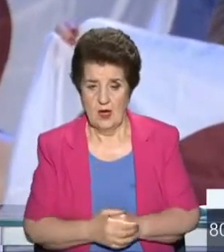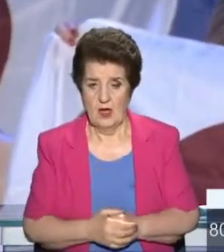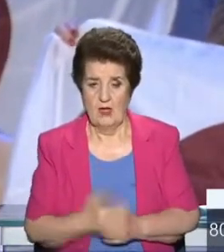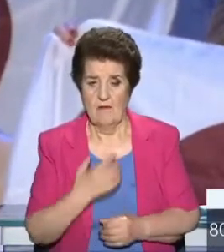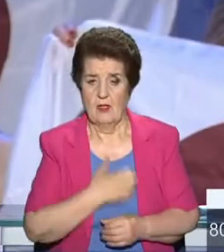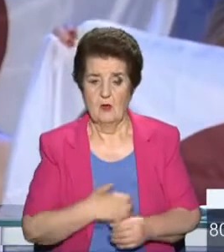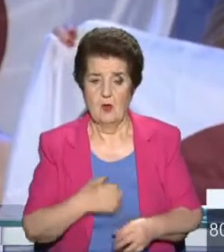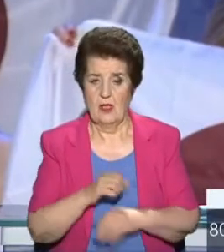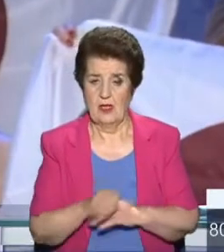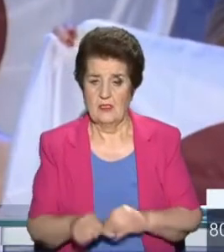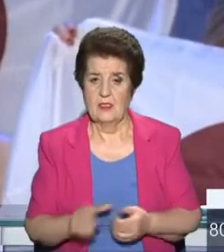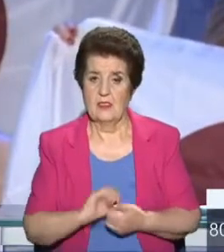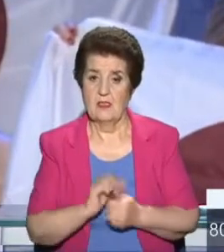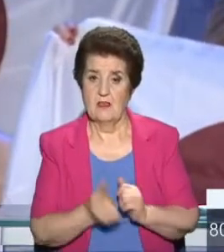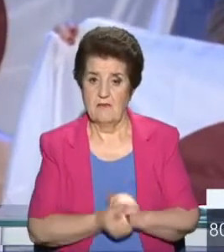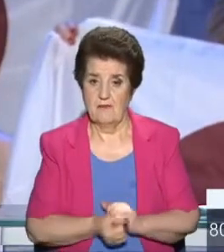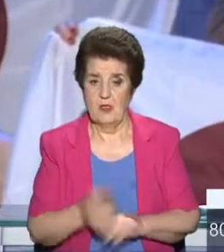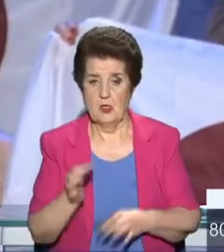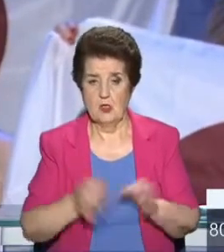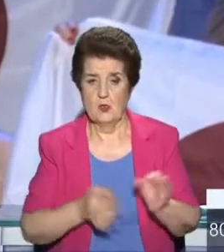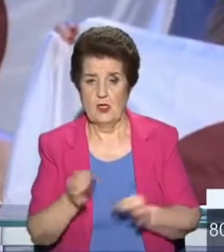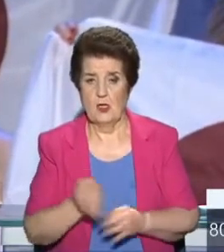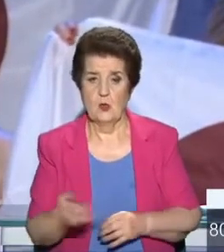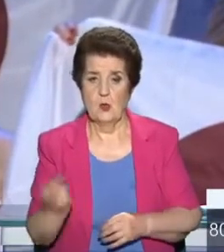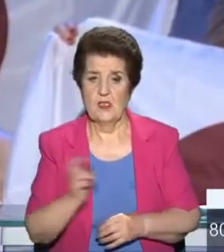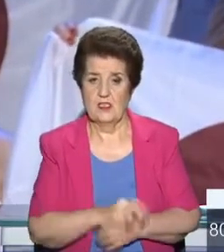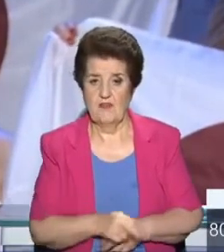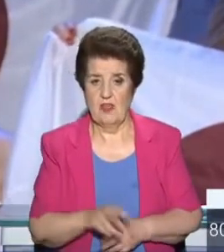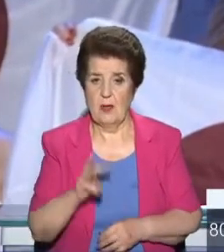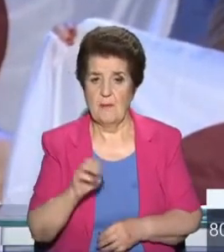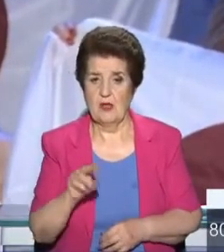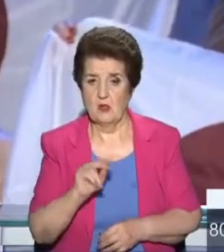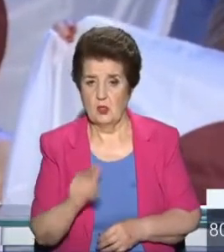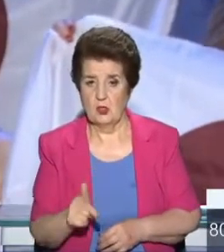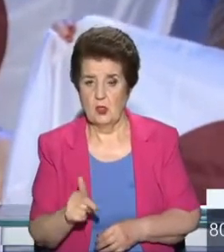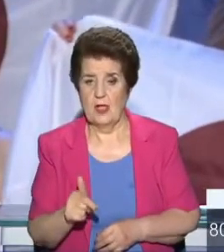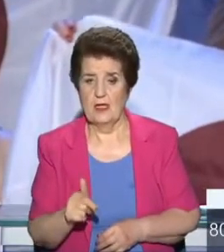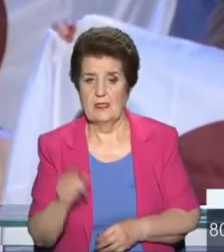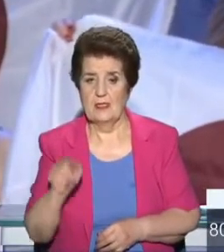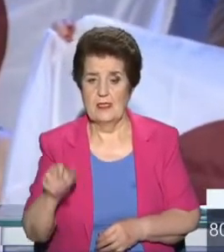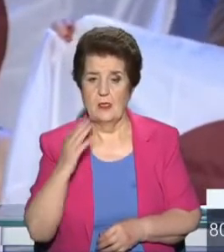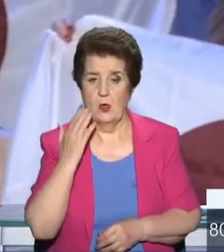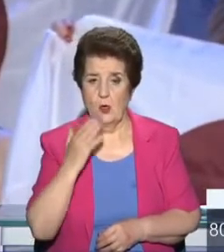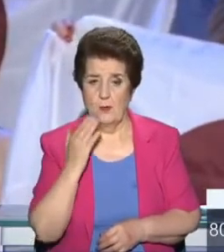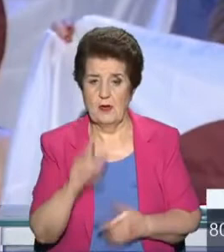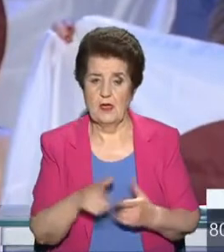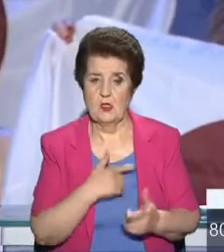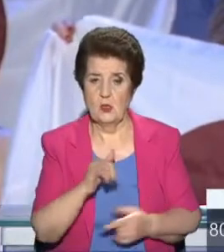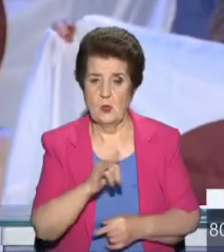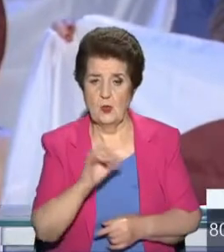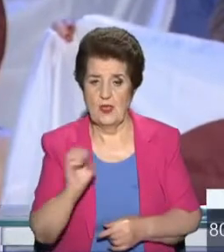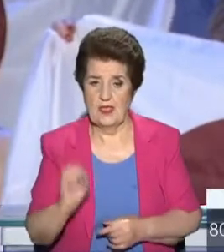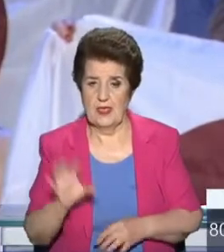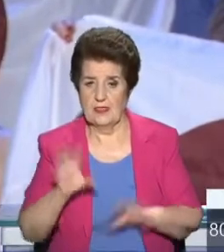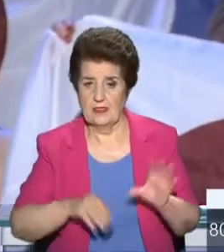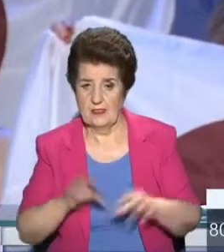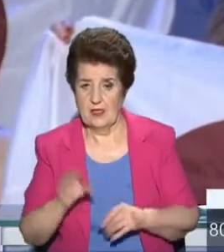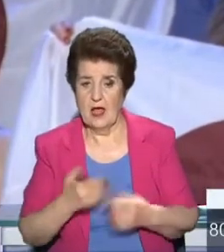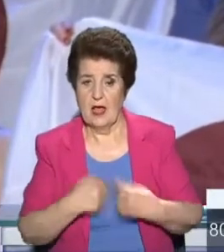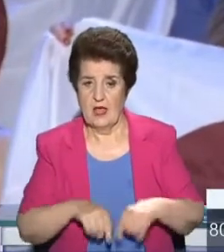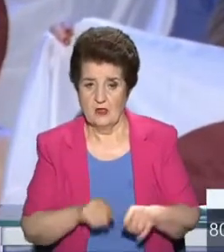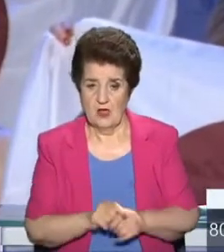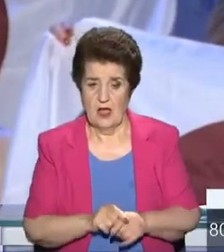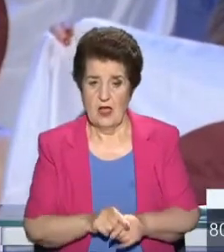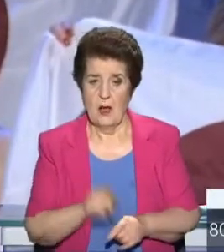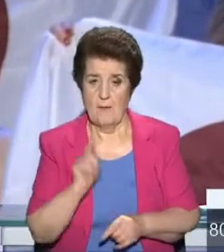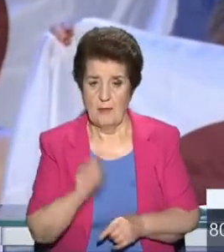evaluări externe și să fie Înlocuiți toți judecătorii să vin la magistrați procurori judecători din România și din UE Considerăm că doar în așa la noi